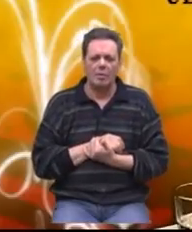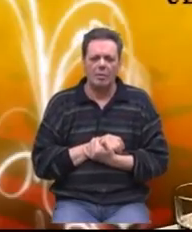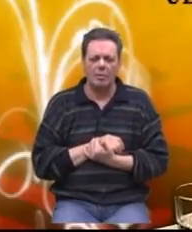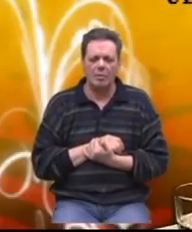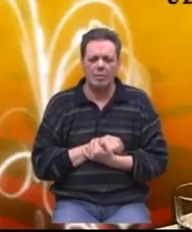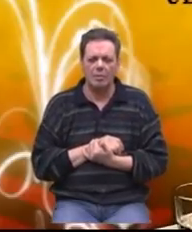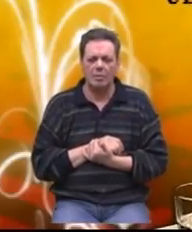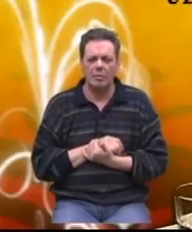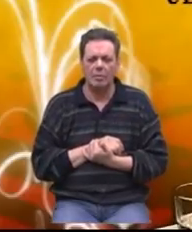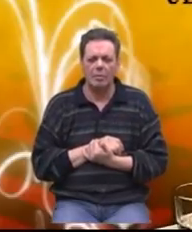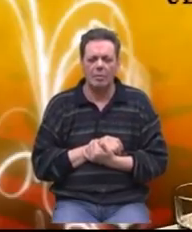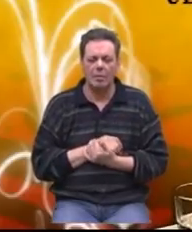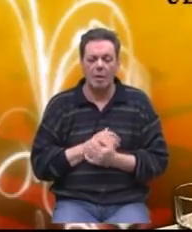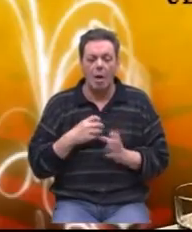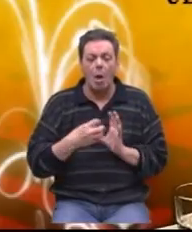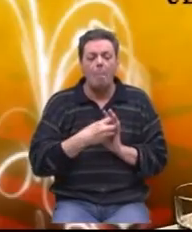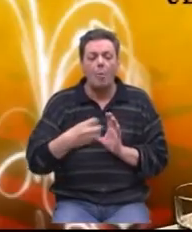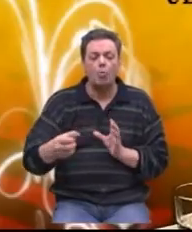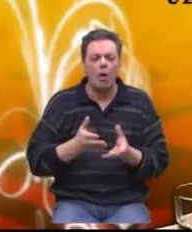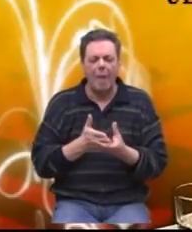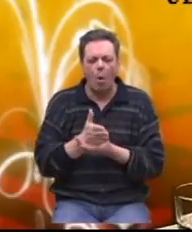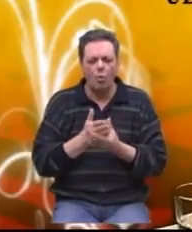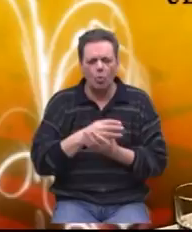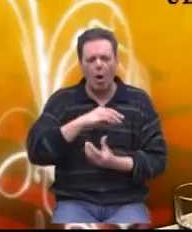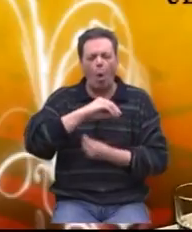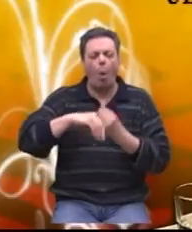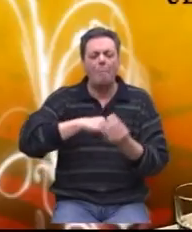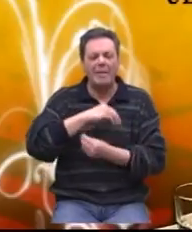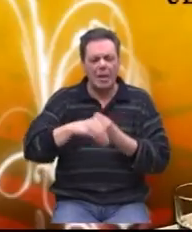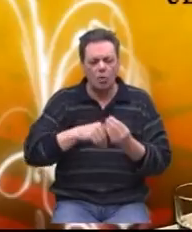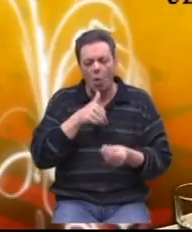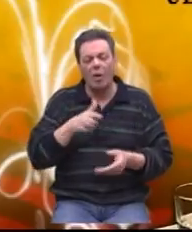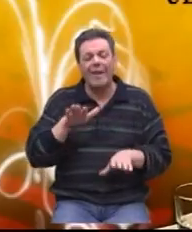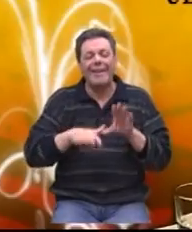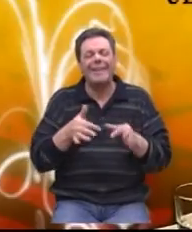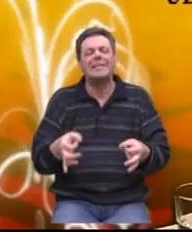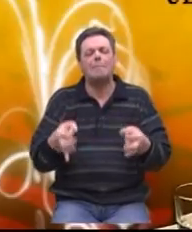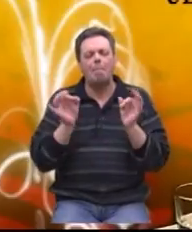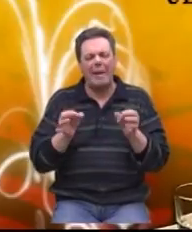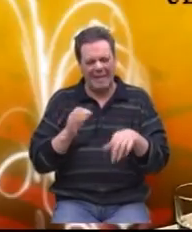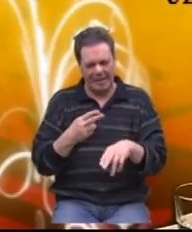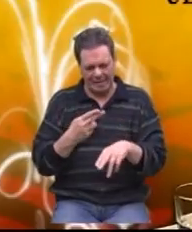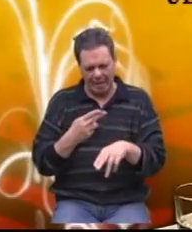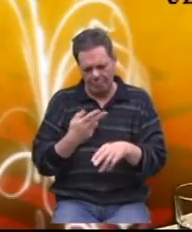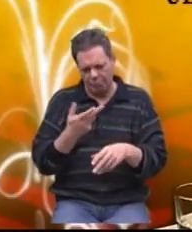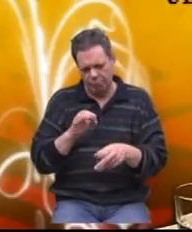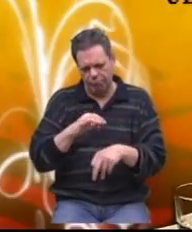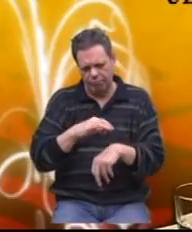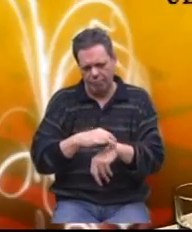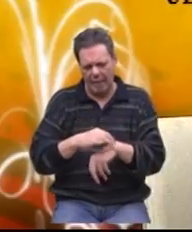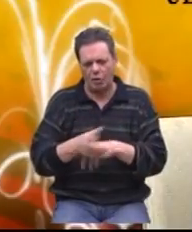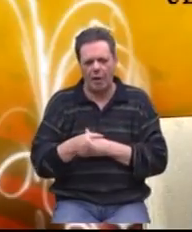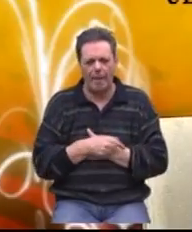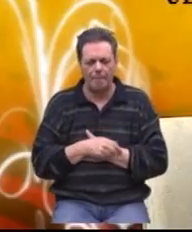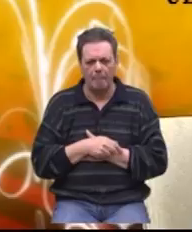na način produžene usluge obiteljskog ili specijalista liječnika. Tako je. Da.